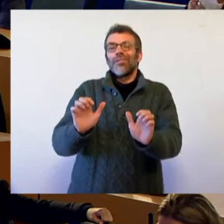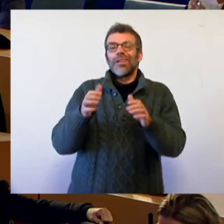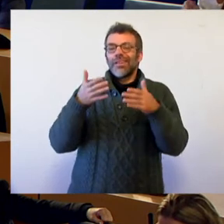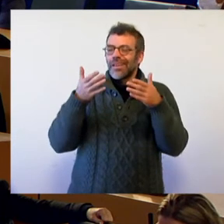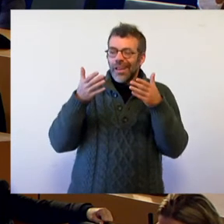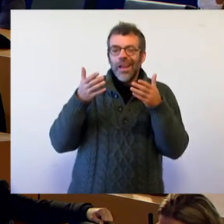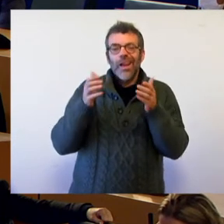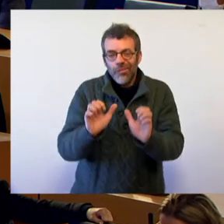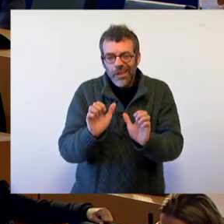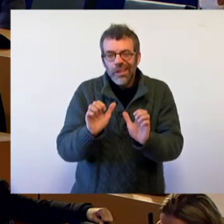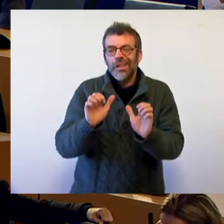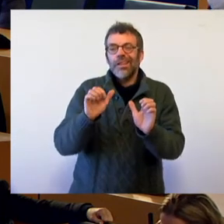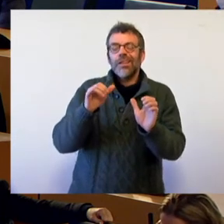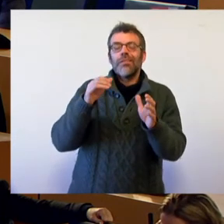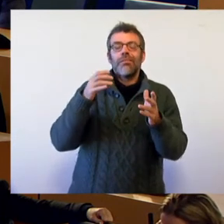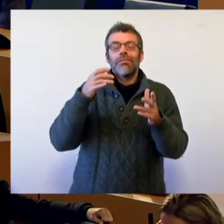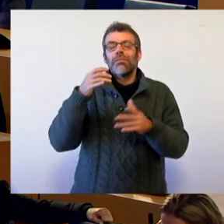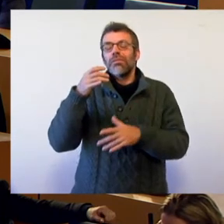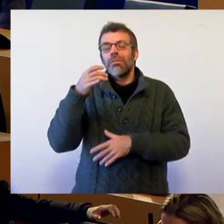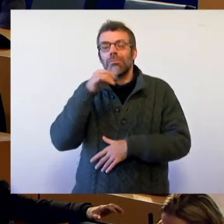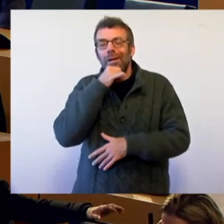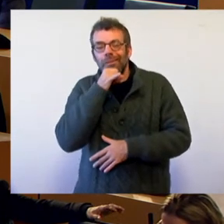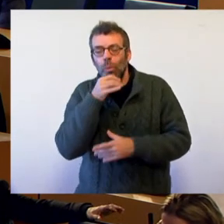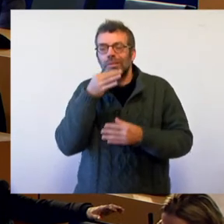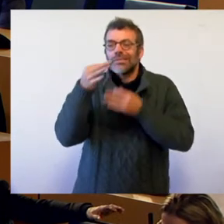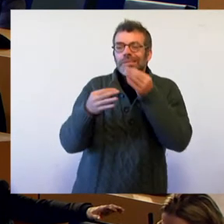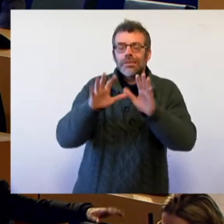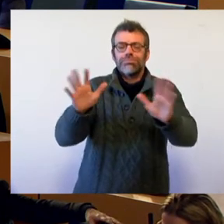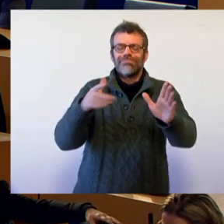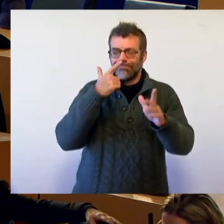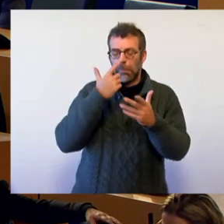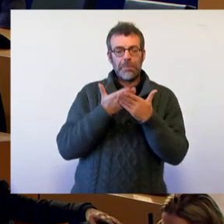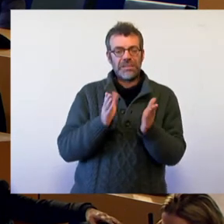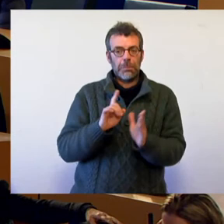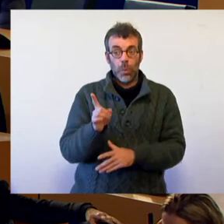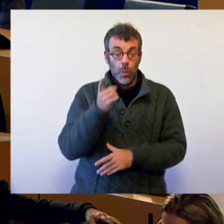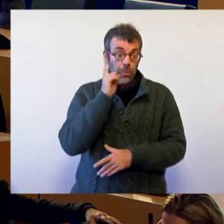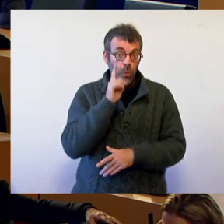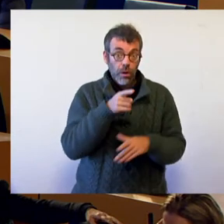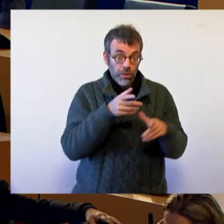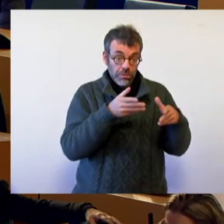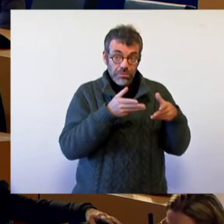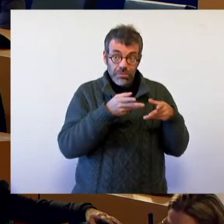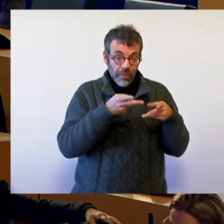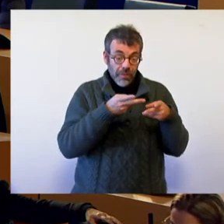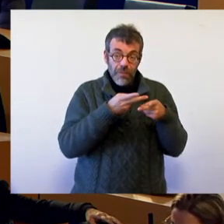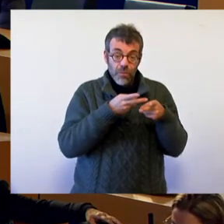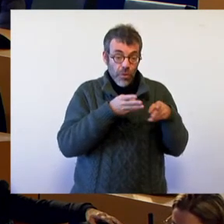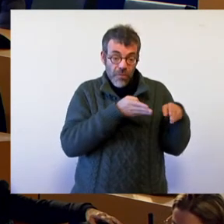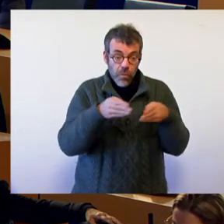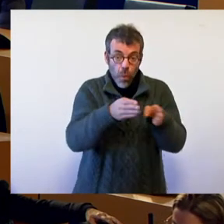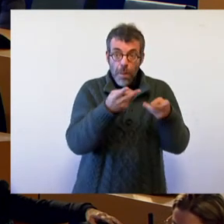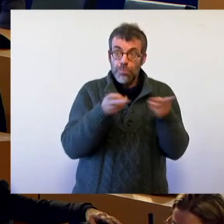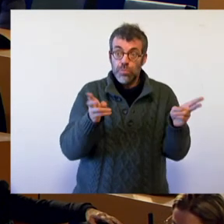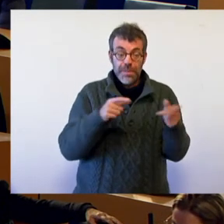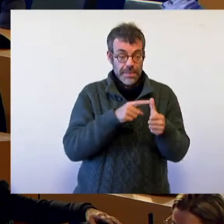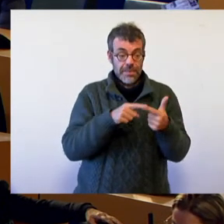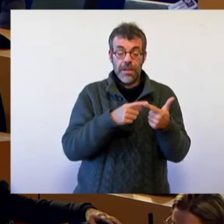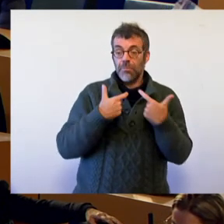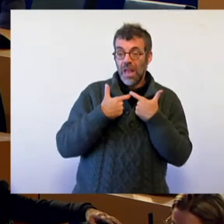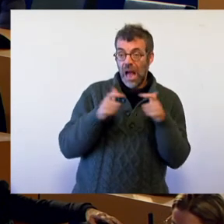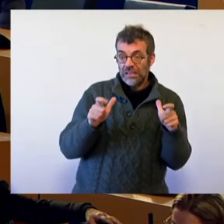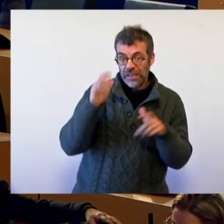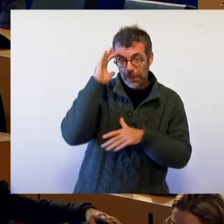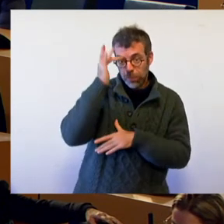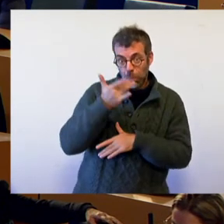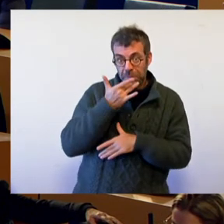publique commande le sérieux. Les choses ne sont pas simples parce que nous sommes sur la voie publique, parce qu'il y a des accès pompiers que nous ne pouvons pas